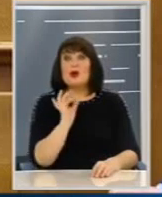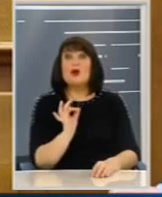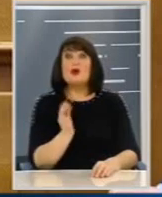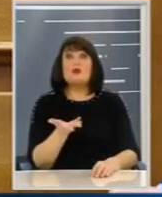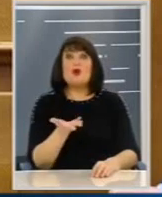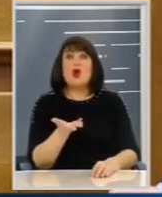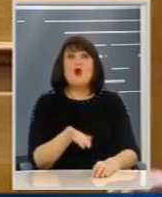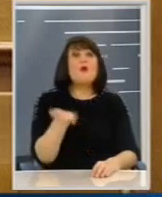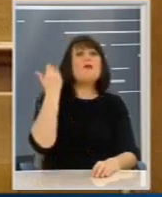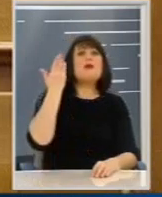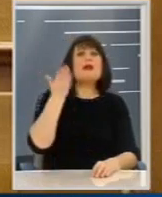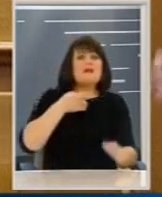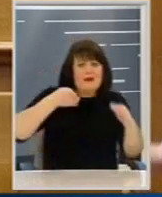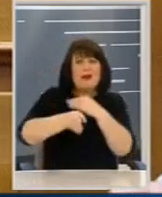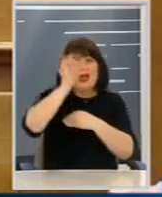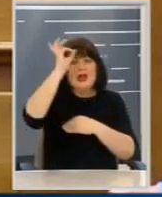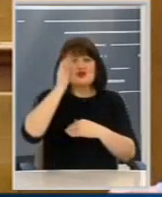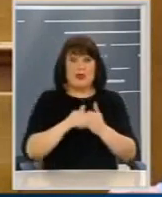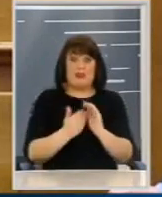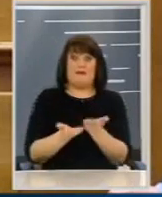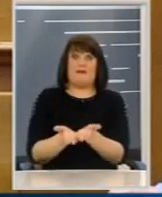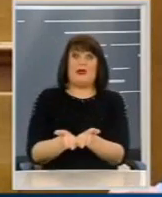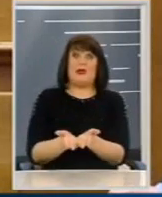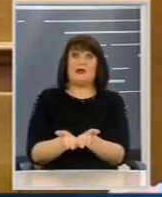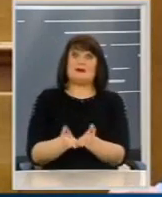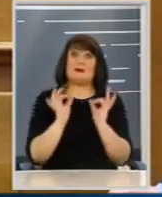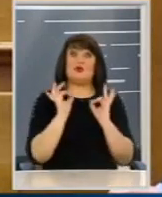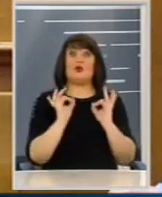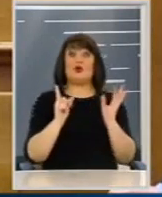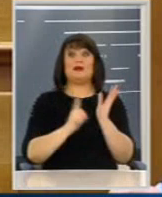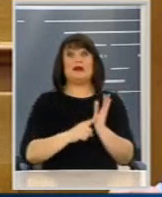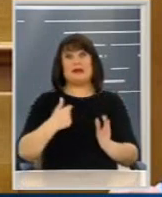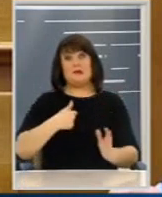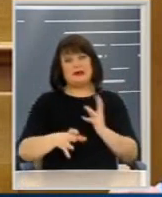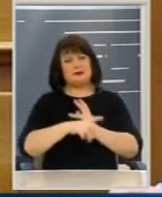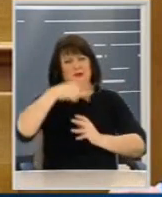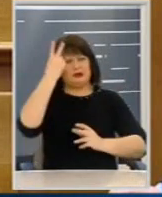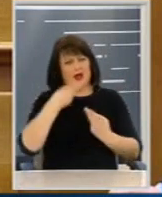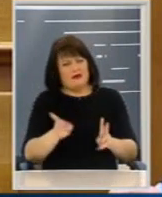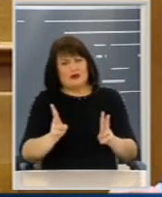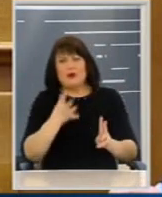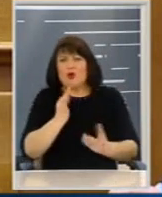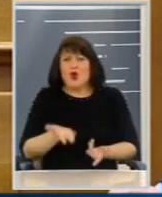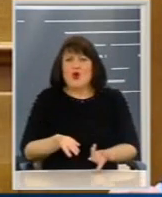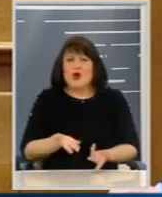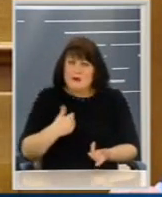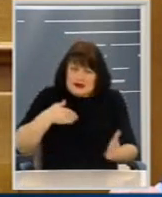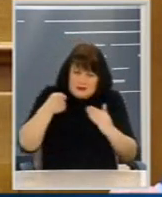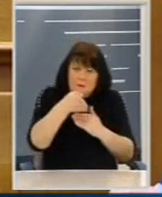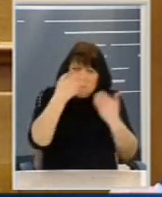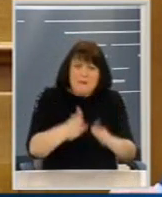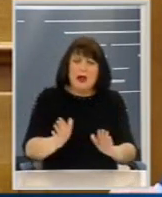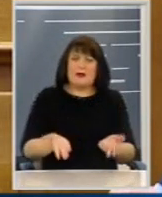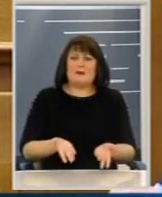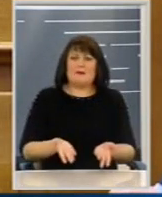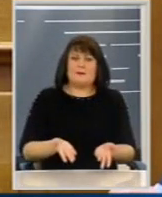επιχείρηση δεν έγινε επί των ημερών σας, αφού εσείς τόσο πολύ είσαστε με την εφταξία ενώ εμείς με την αναρχία? Από ποιον λοιπόν έρχεστε